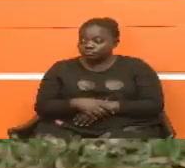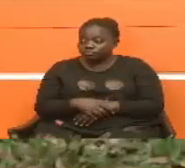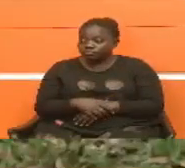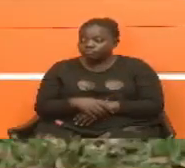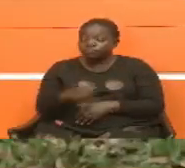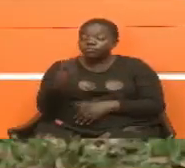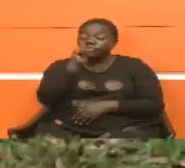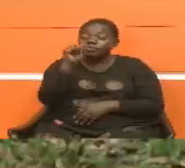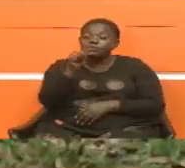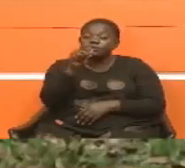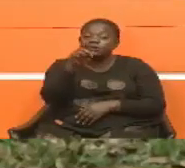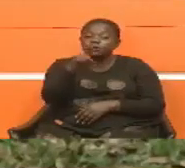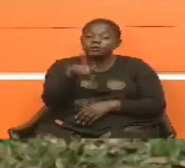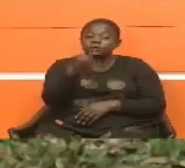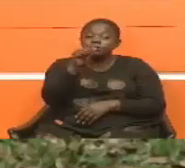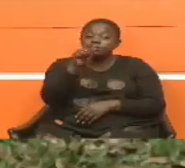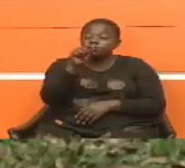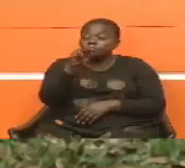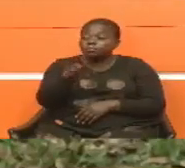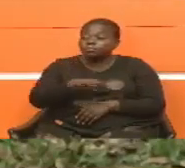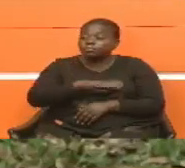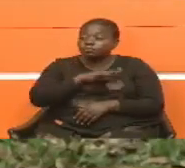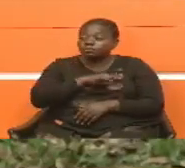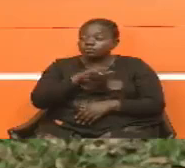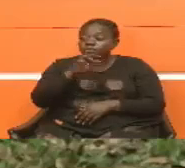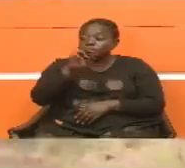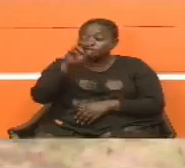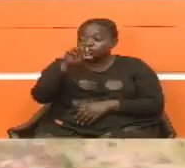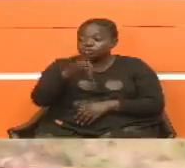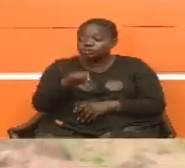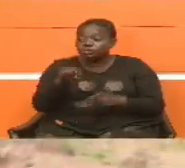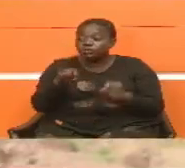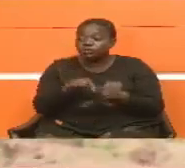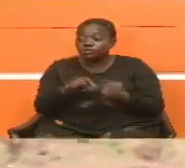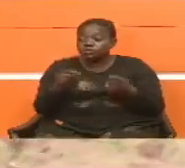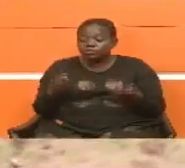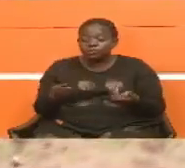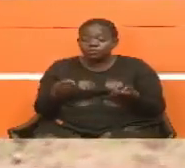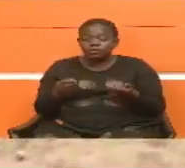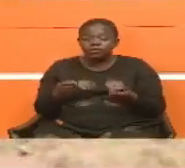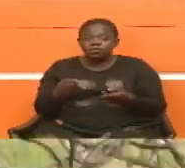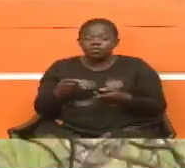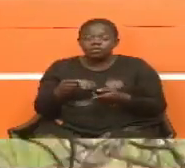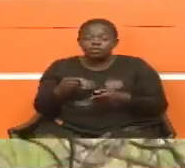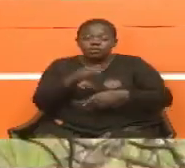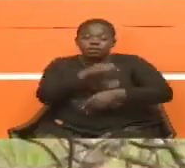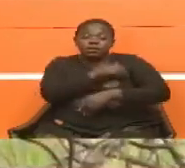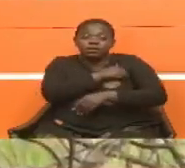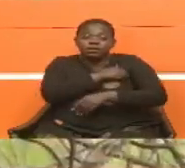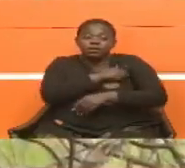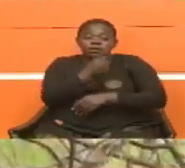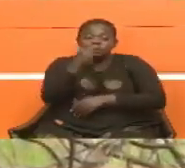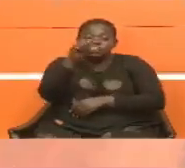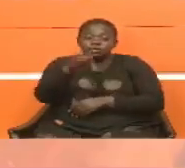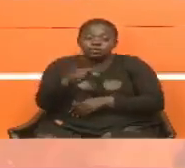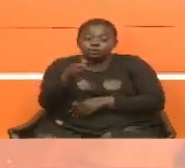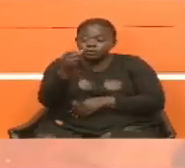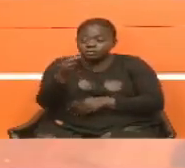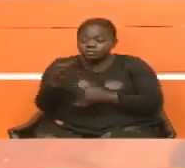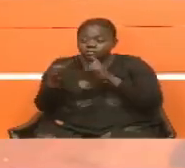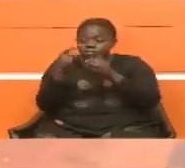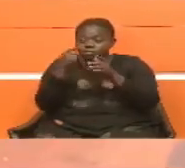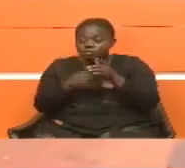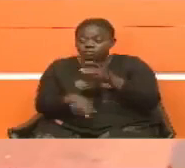Muzeeyi Peter Kayira Kabuleta ow'emyaka 89 era nga naye yaliko ow'omuluka mu myaka gy'enkaaga ayogedde byajjukira